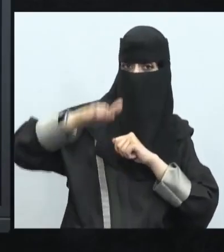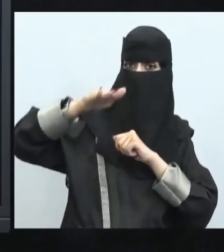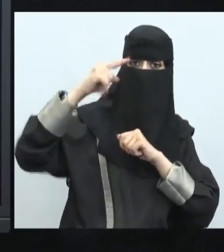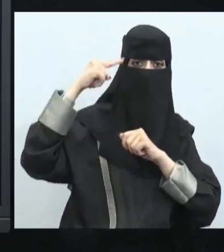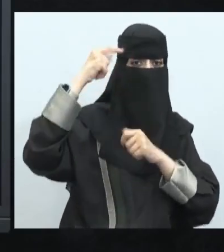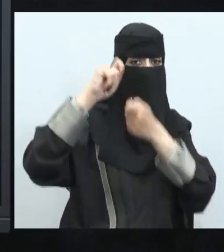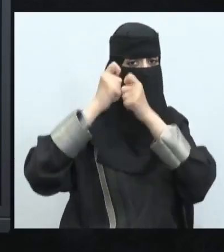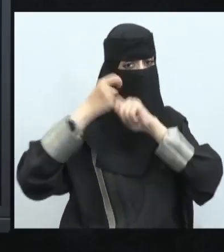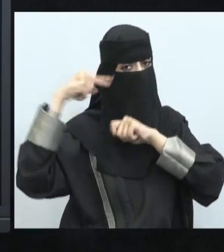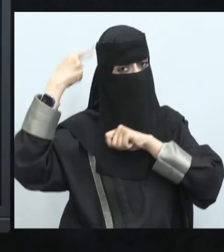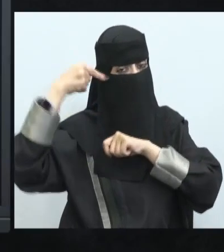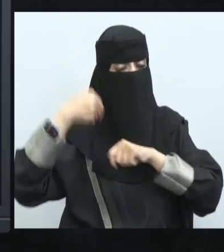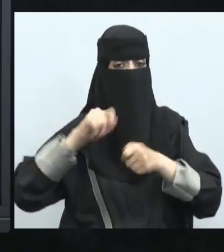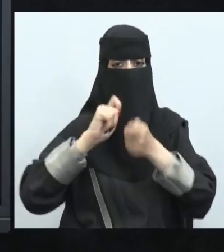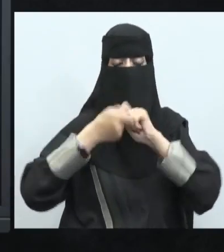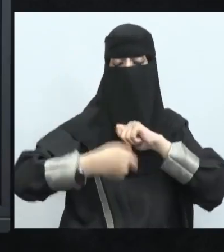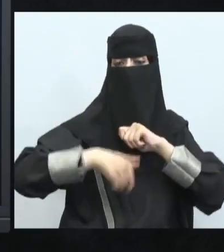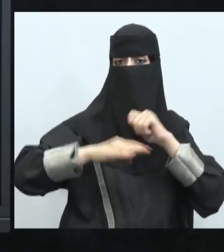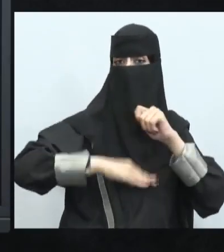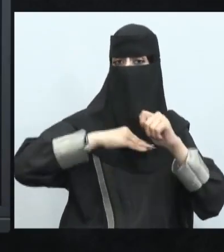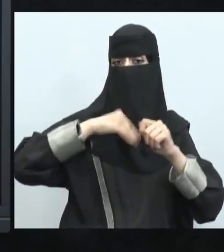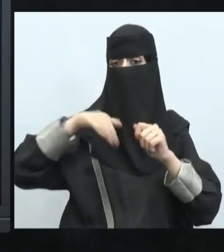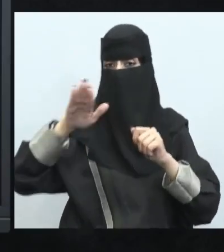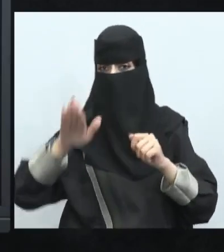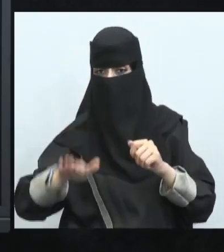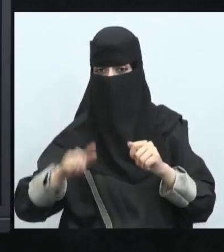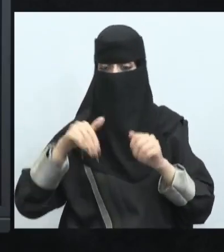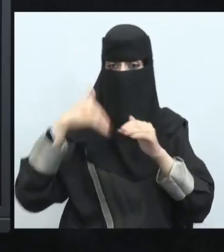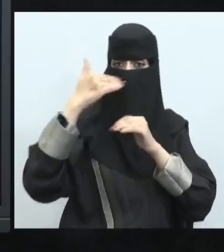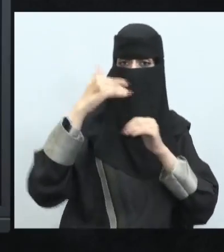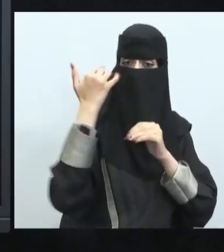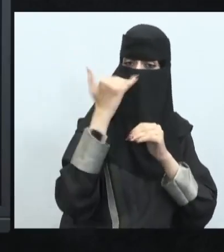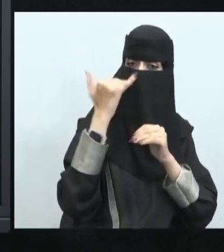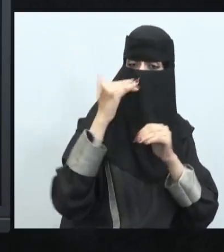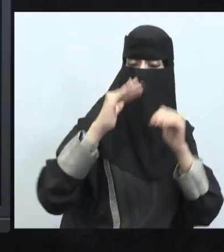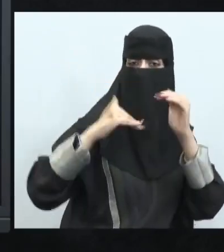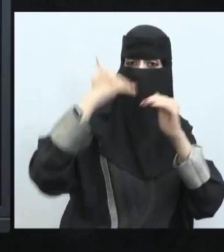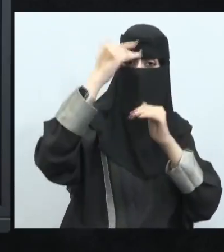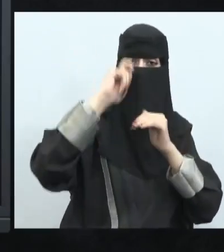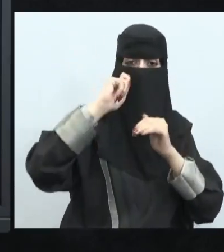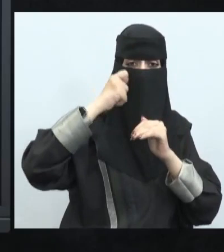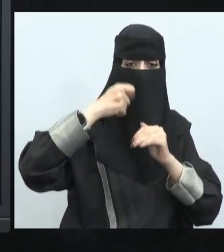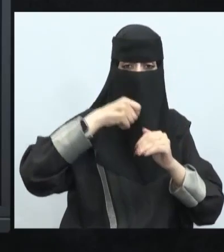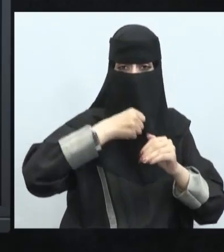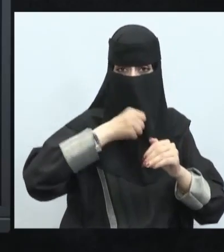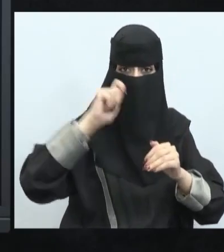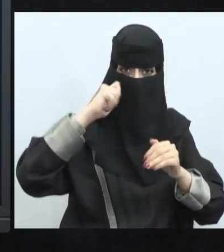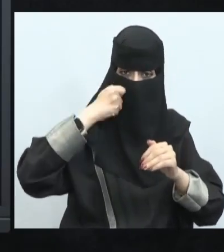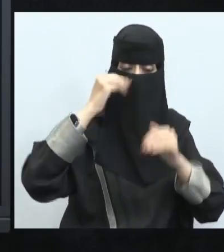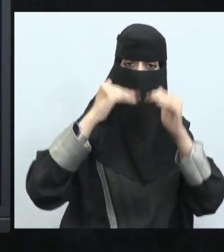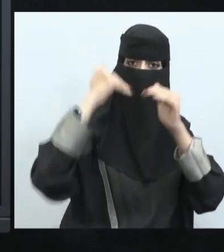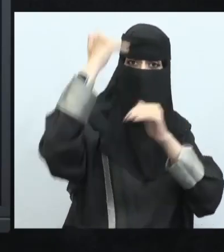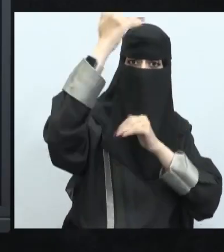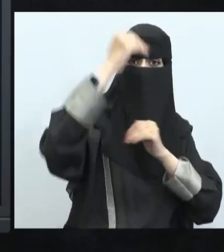يتغير مرحله العمريه طفل ثم شابا ثم مثلا رجل كبير وب ذلك ايضا